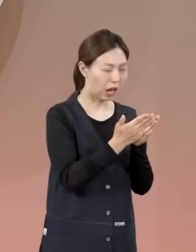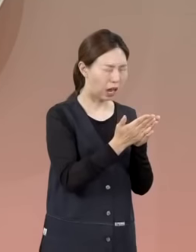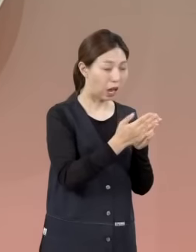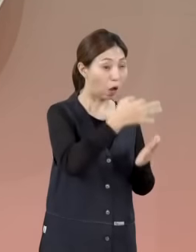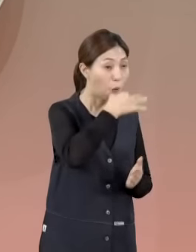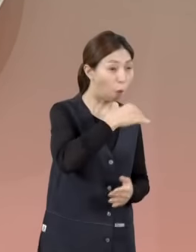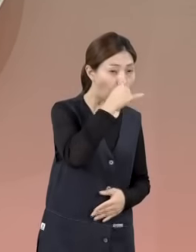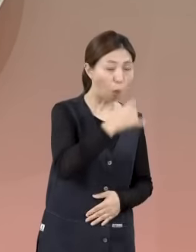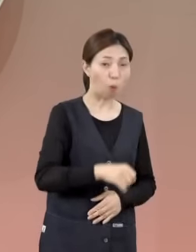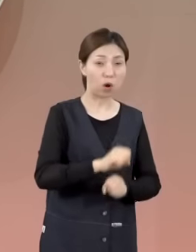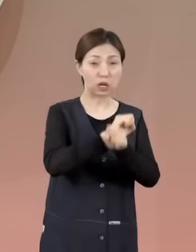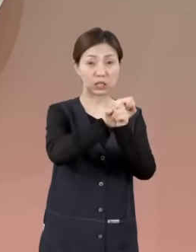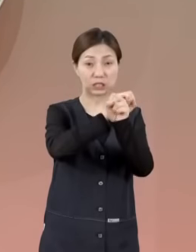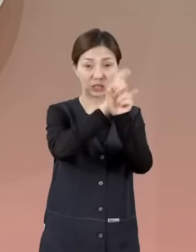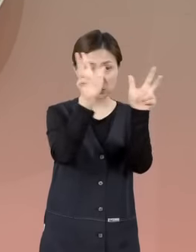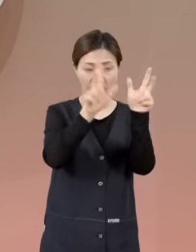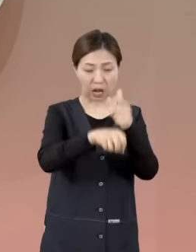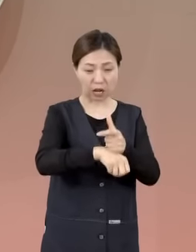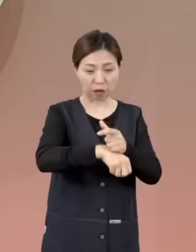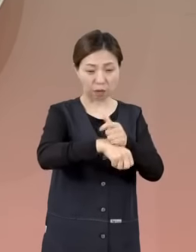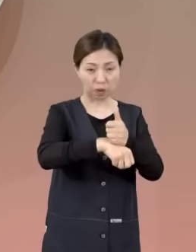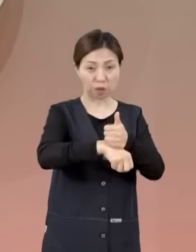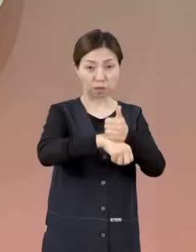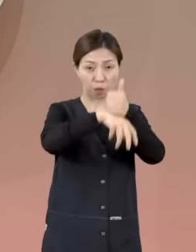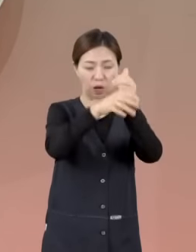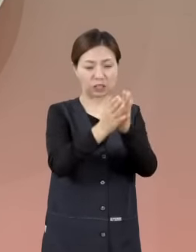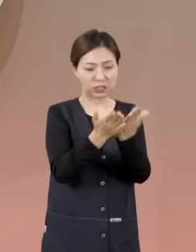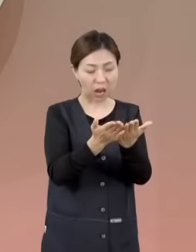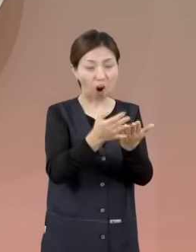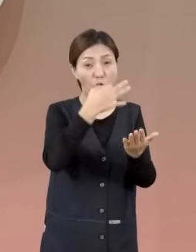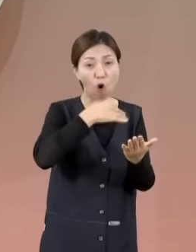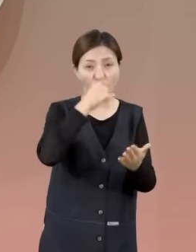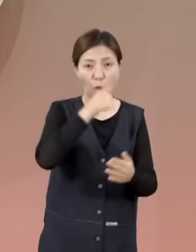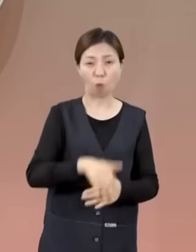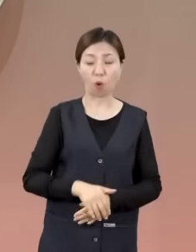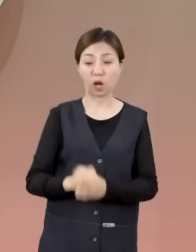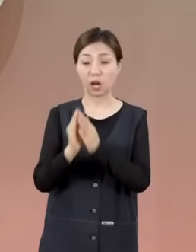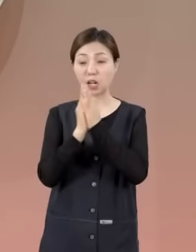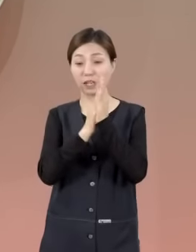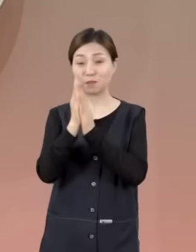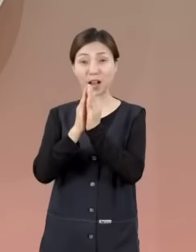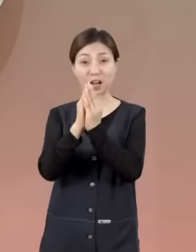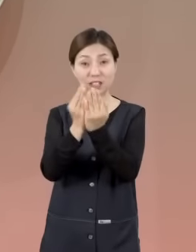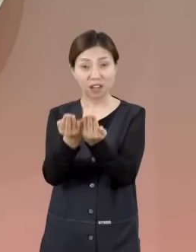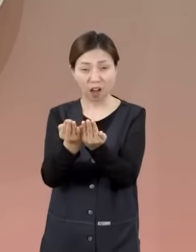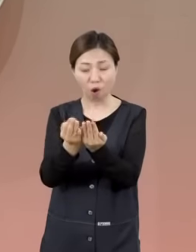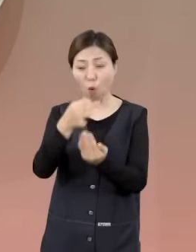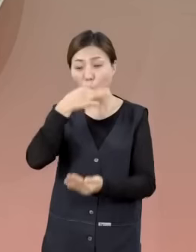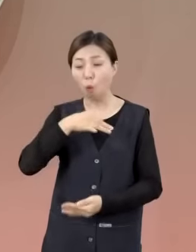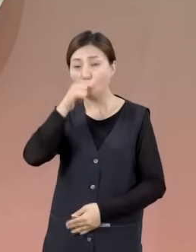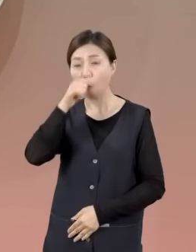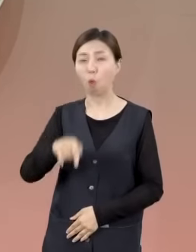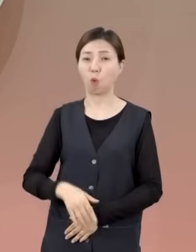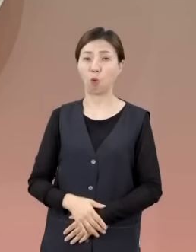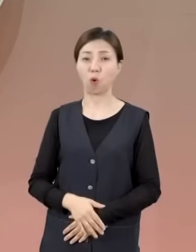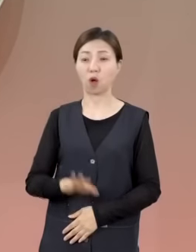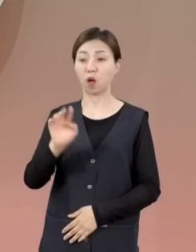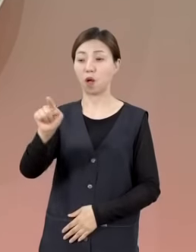천수경을 효과 보신 분도 있고 지장경을 효과 보신 분도 있고